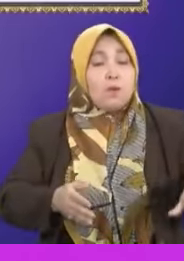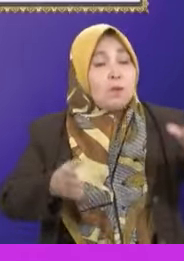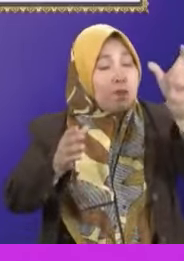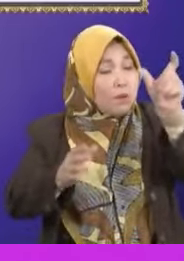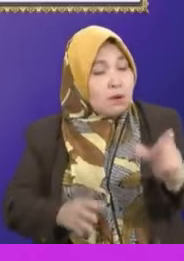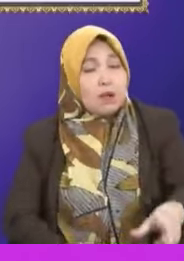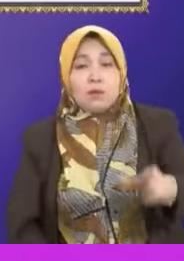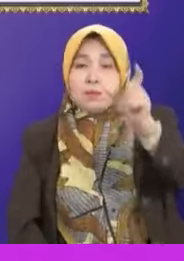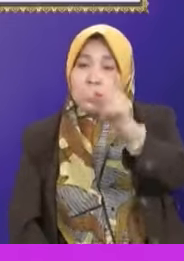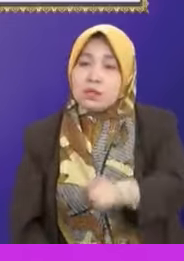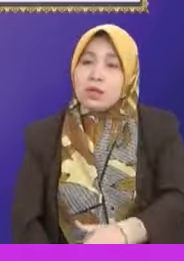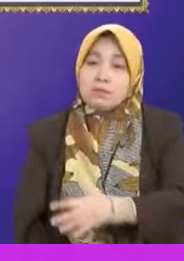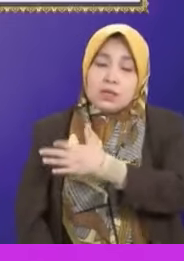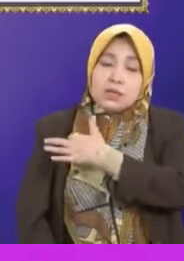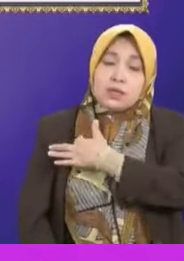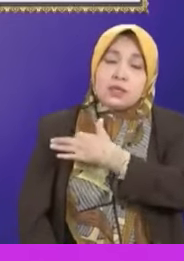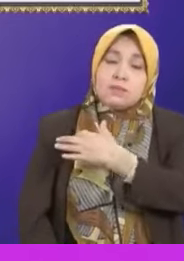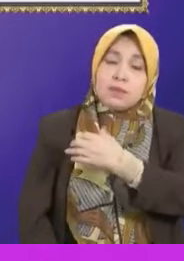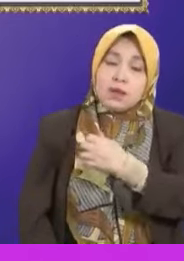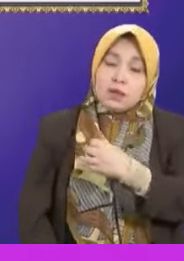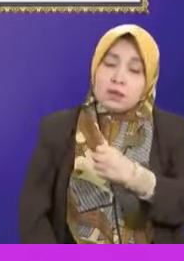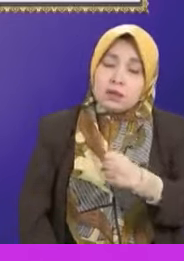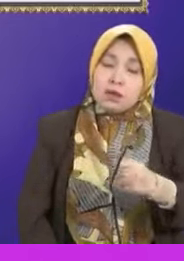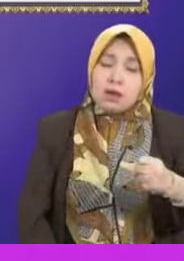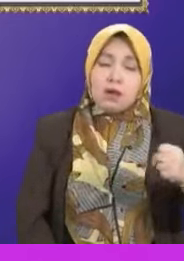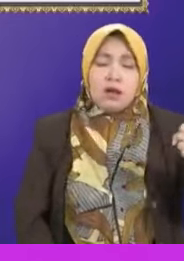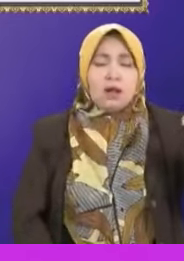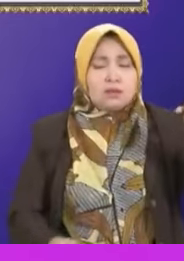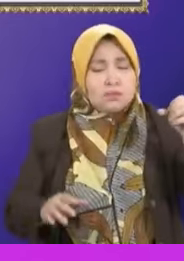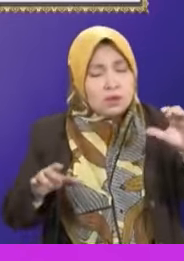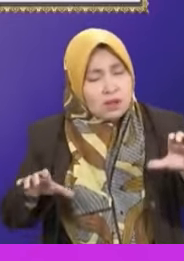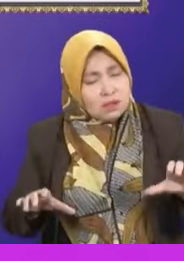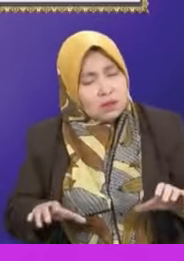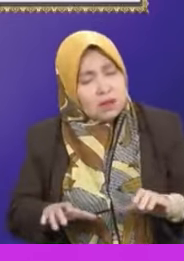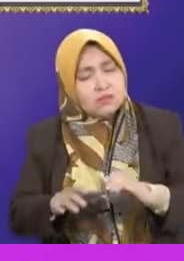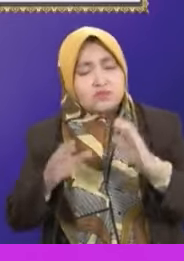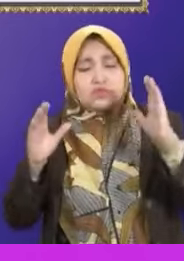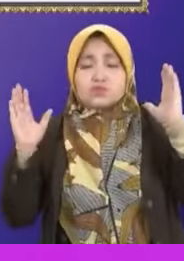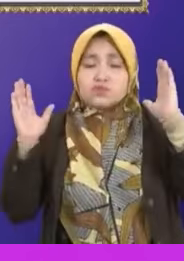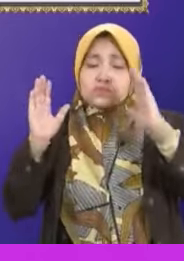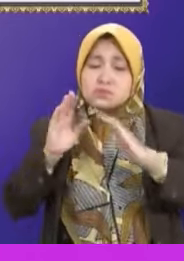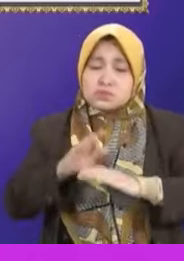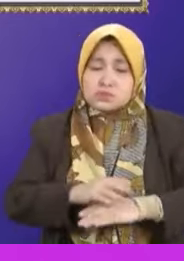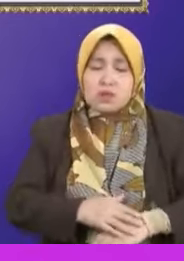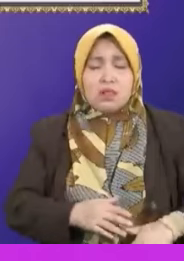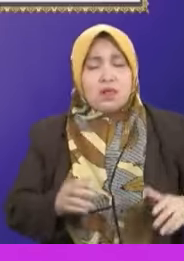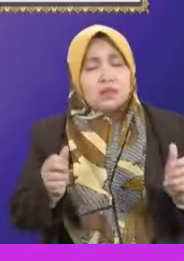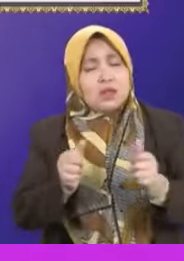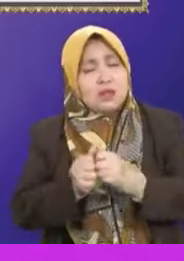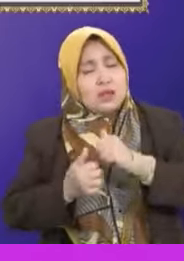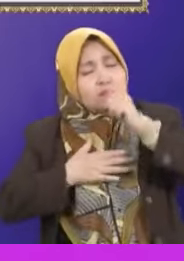أيها الذين آمنوا استعينوا بالصبر